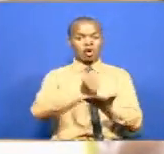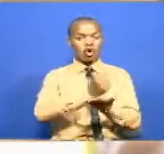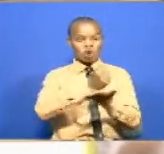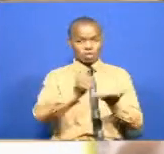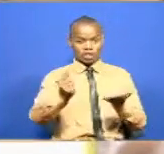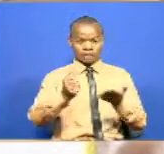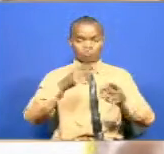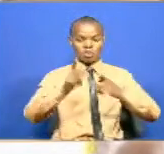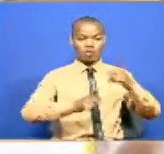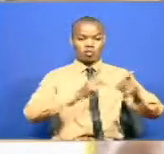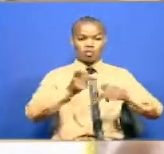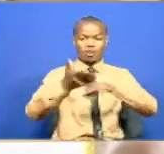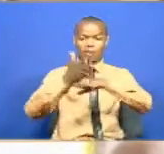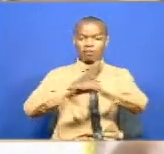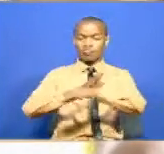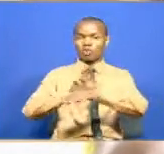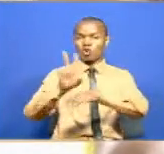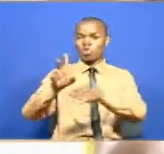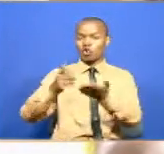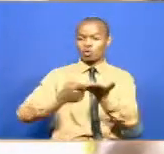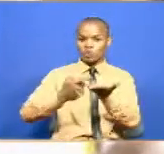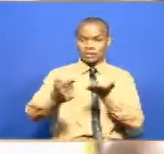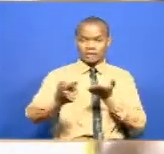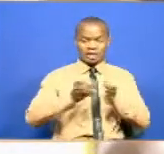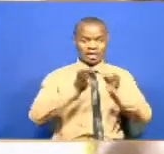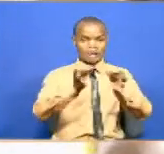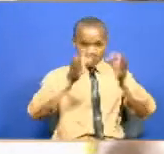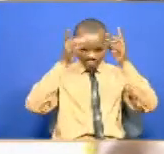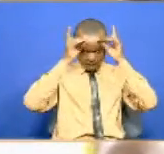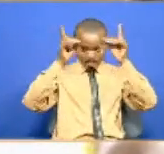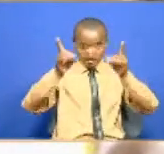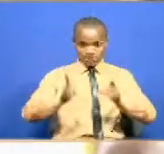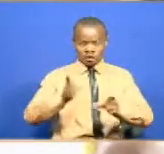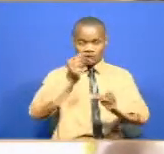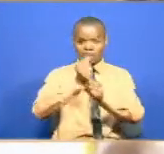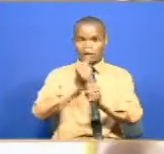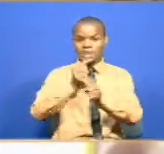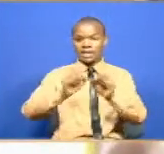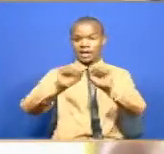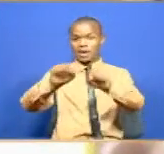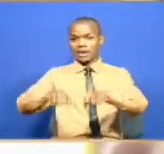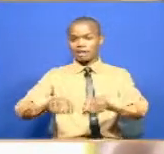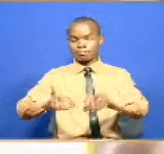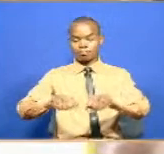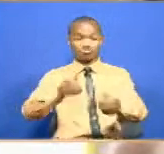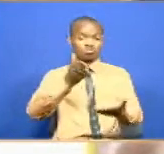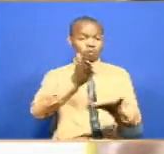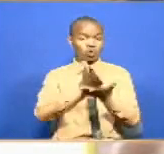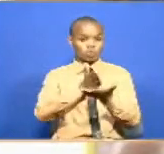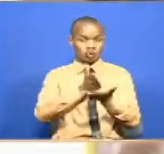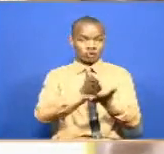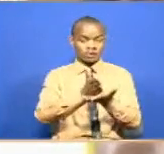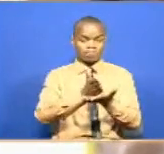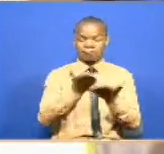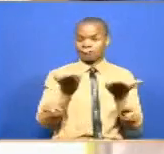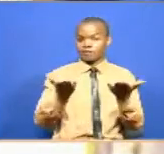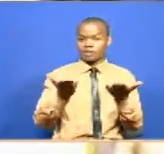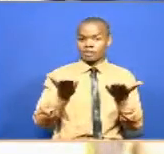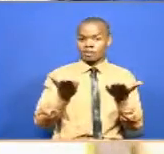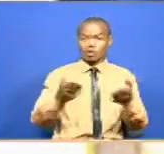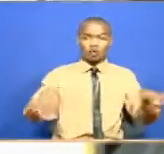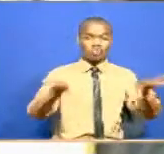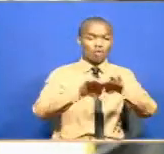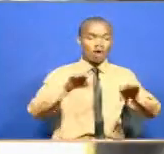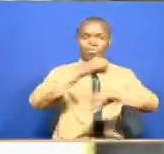last 2 weeks. And if a decision shall be made, it will be made based on facts. Nobody is thinking of closing the